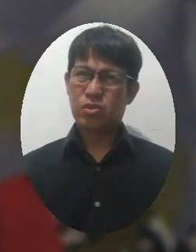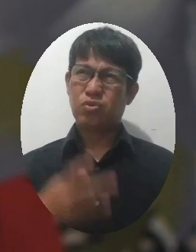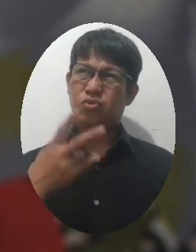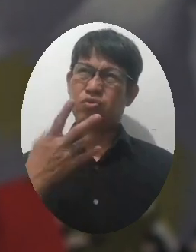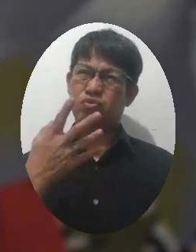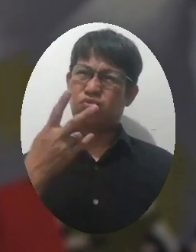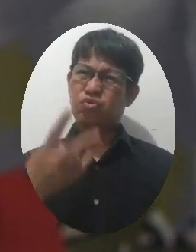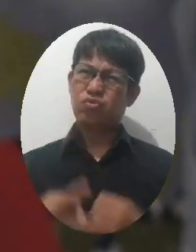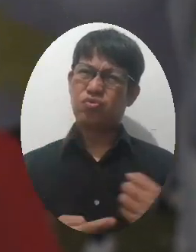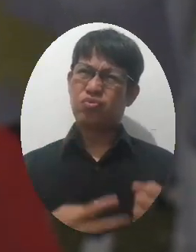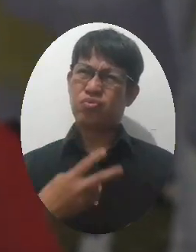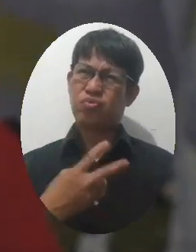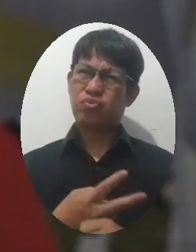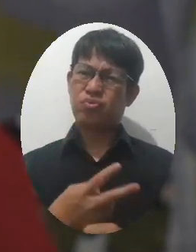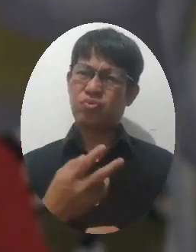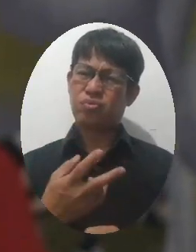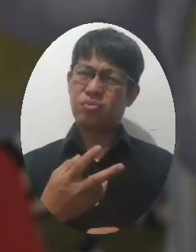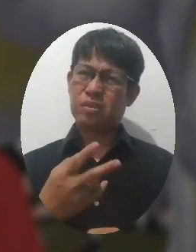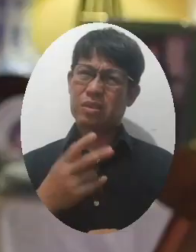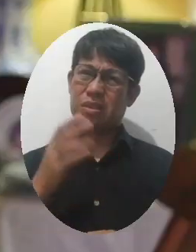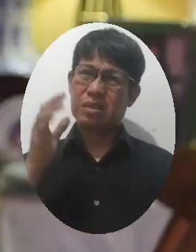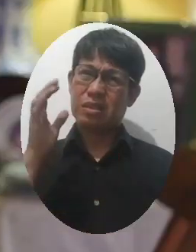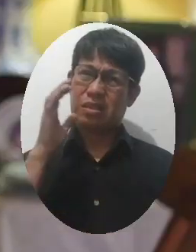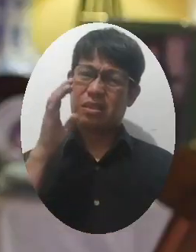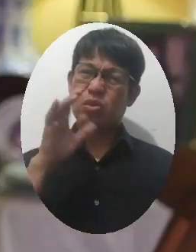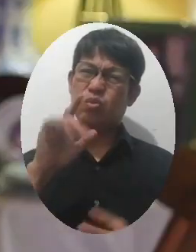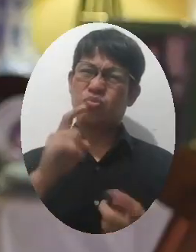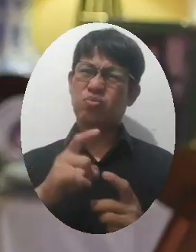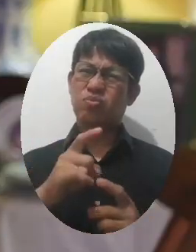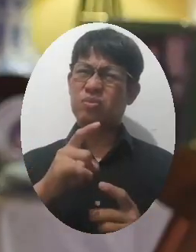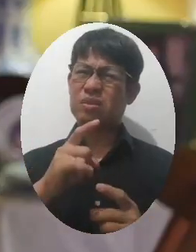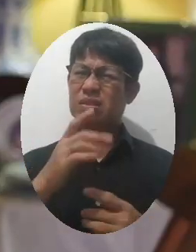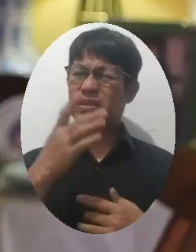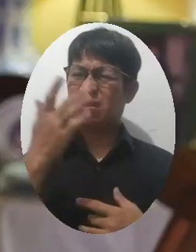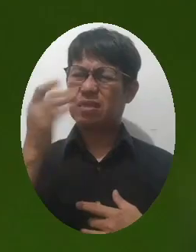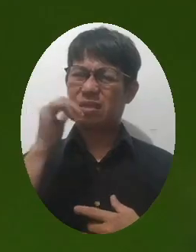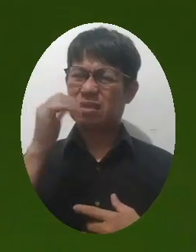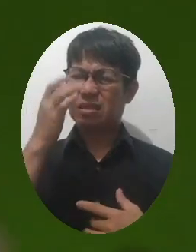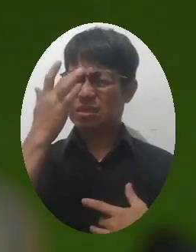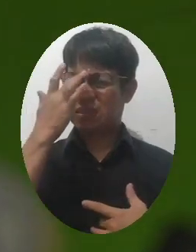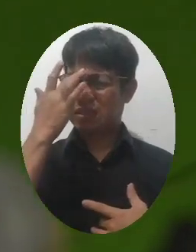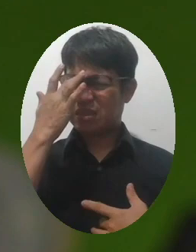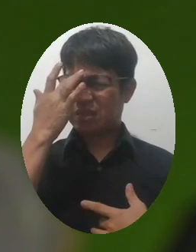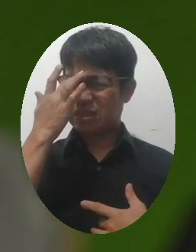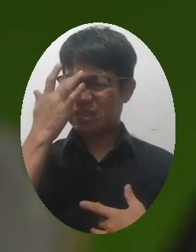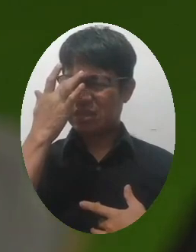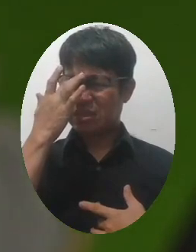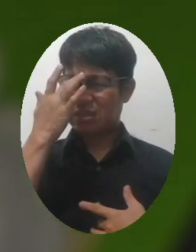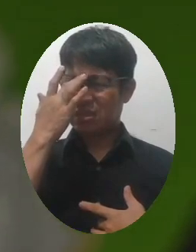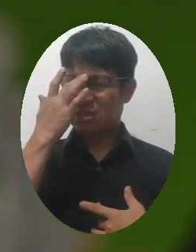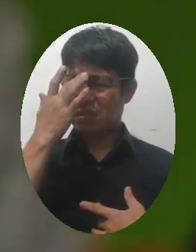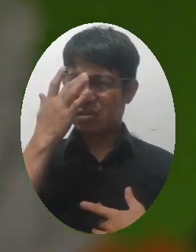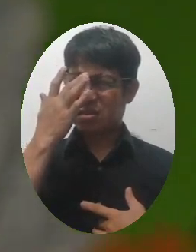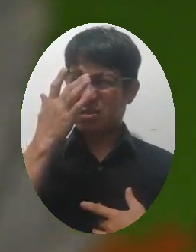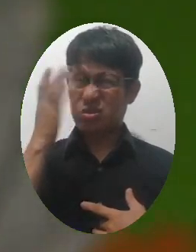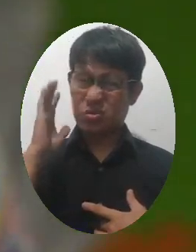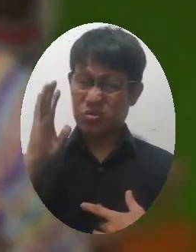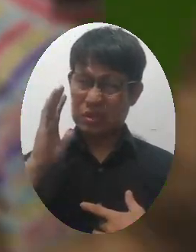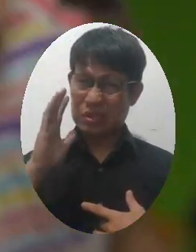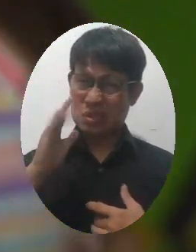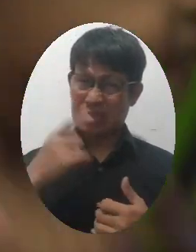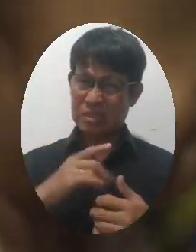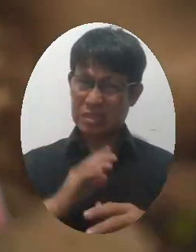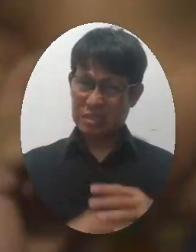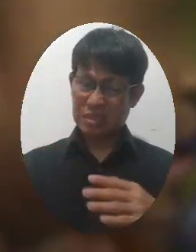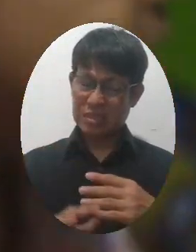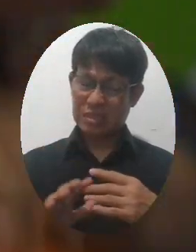Noong magdalawang taon na yung kanyang anak na si Zariah, naging sakit yung bata. Noong unang pinanganak po